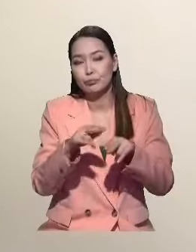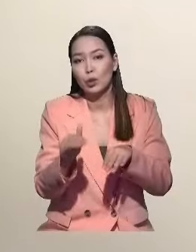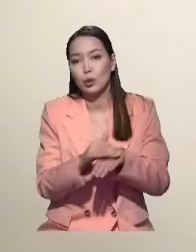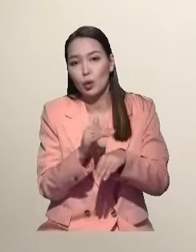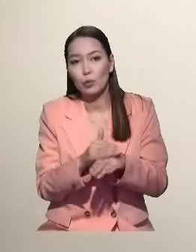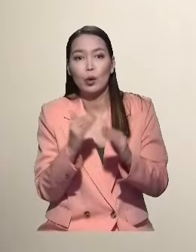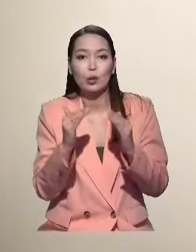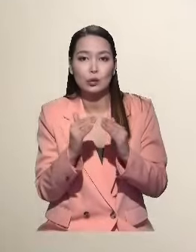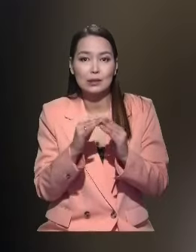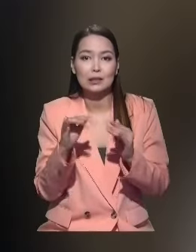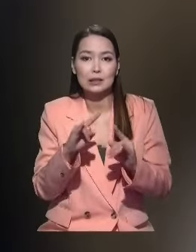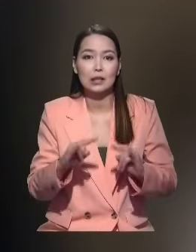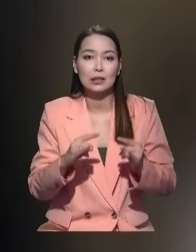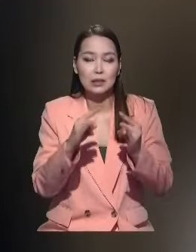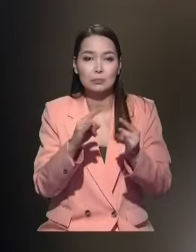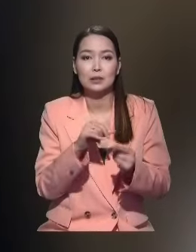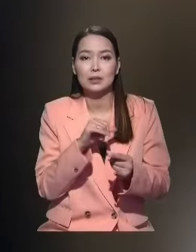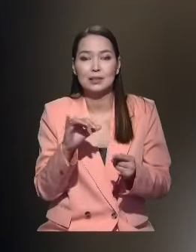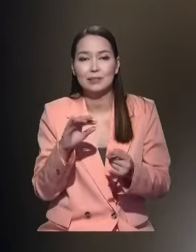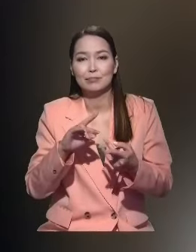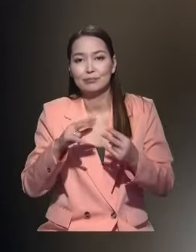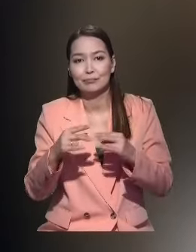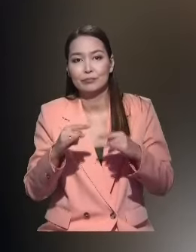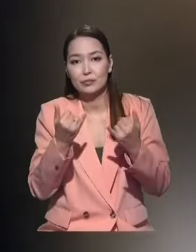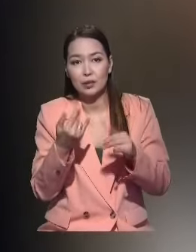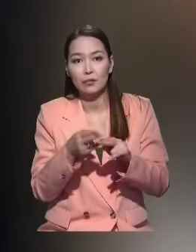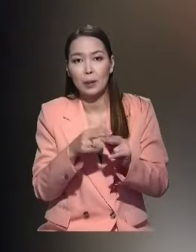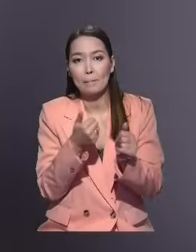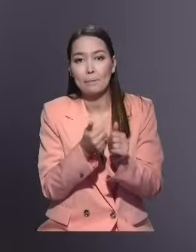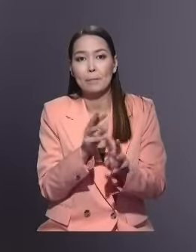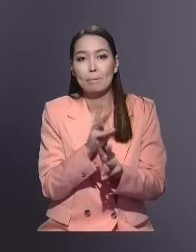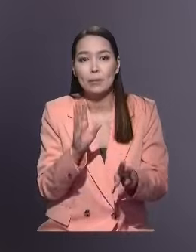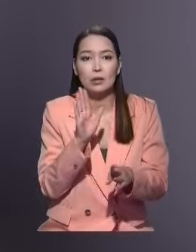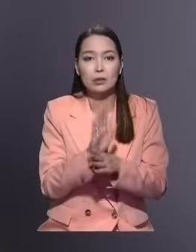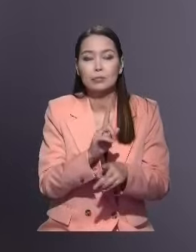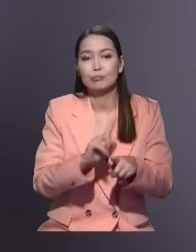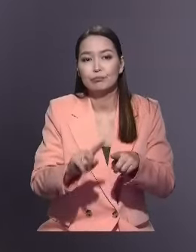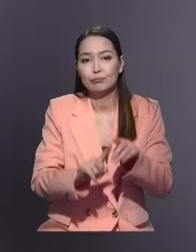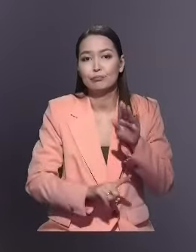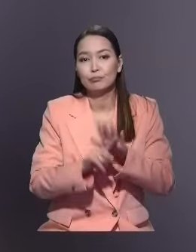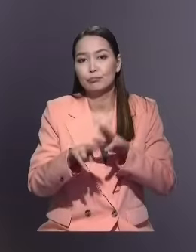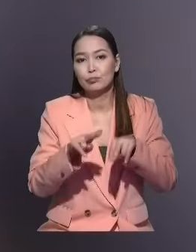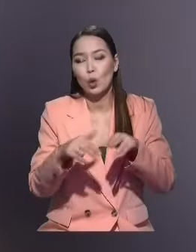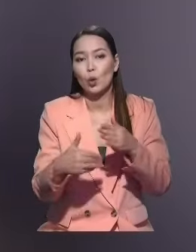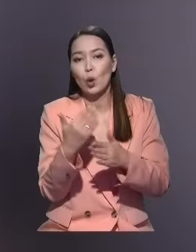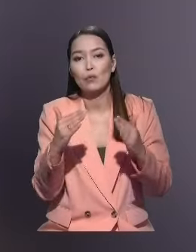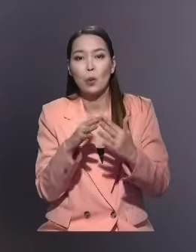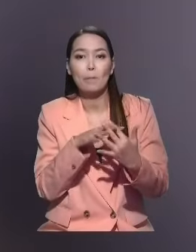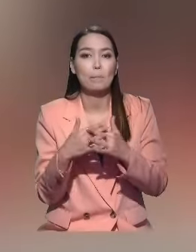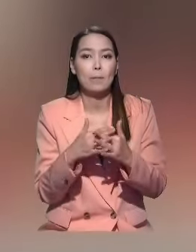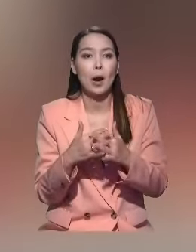жумангалиевича вместо саманного и на этот раз вице-премьер поручил как можно скорее приступить к строительству новых домов в